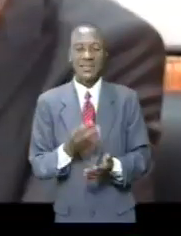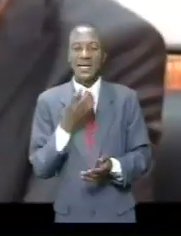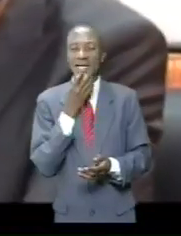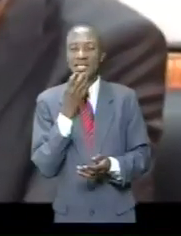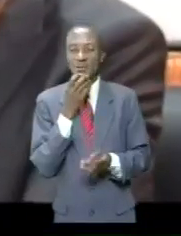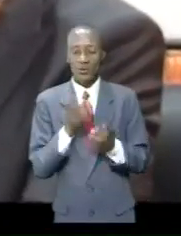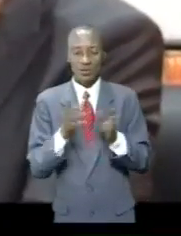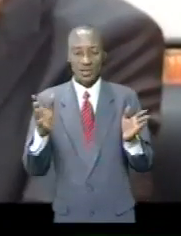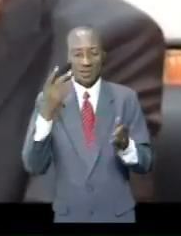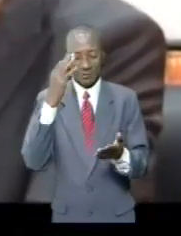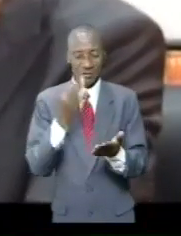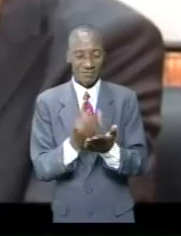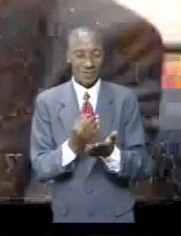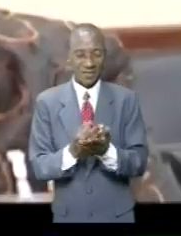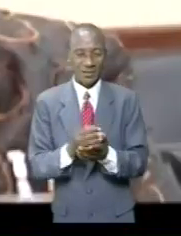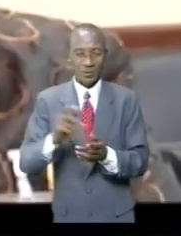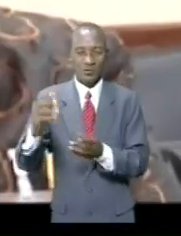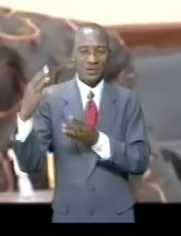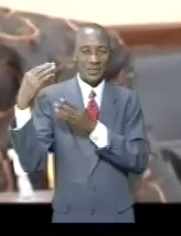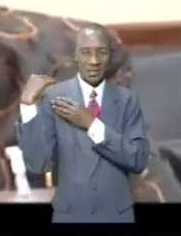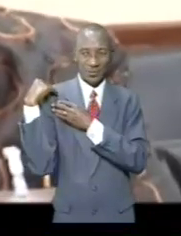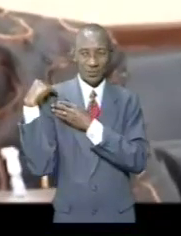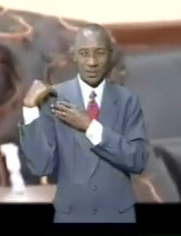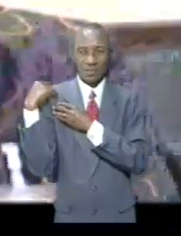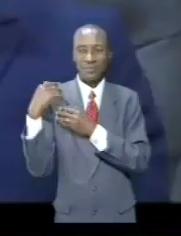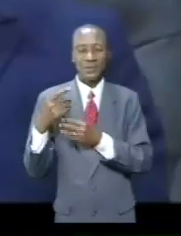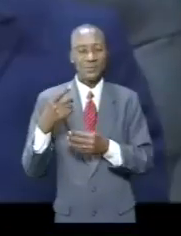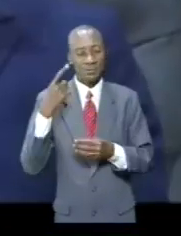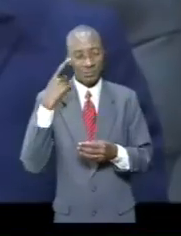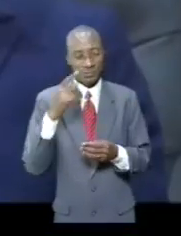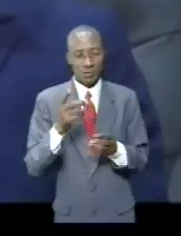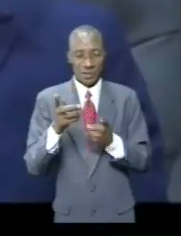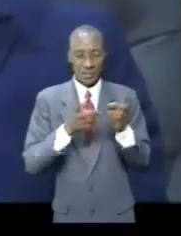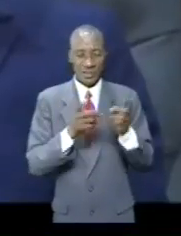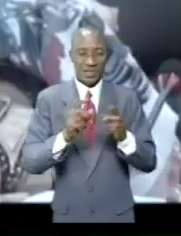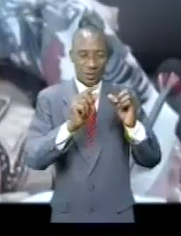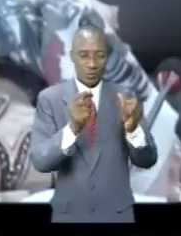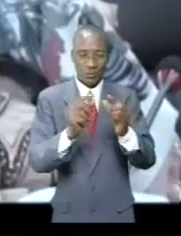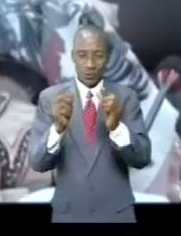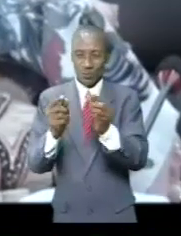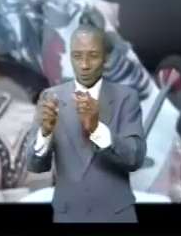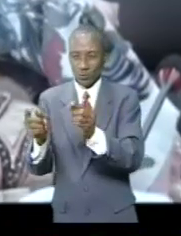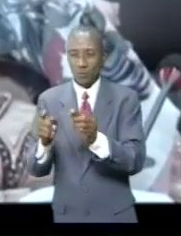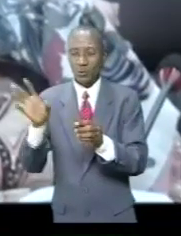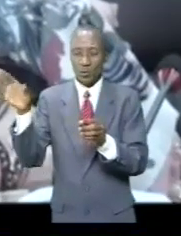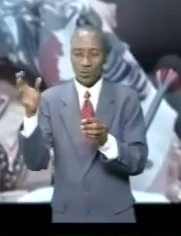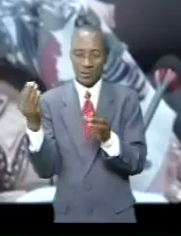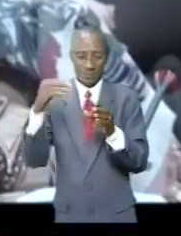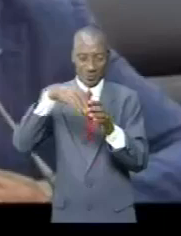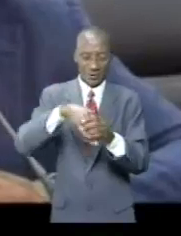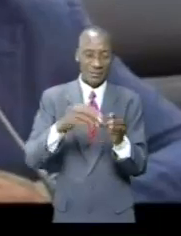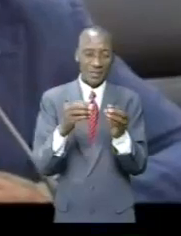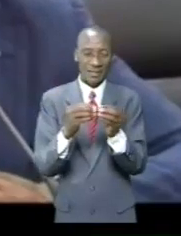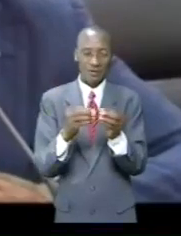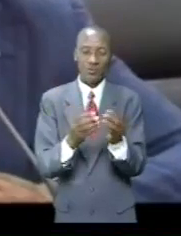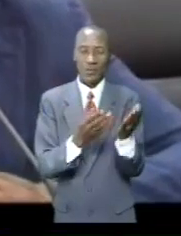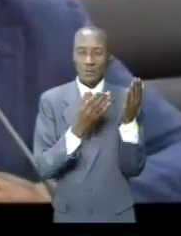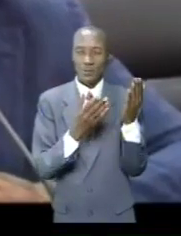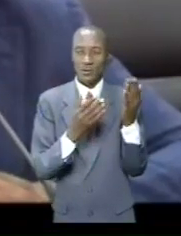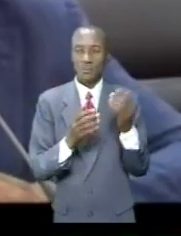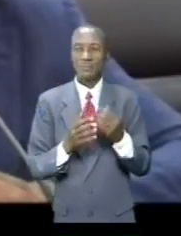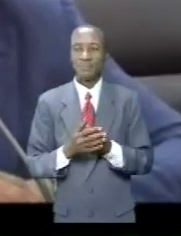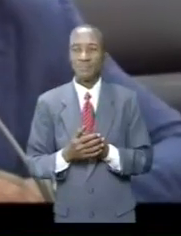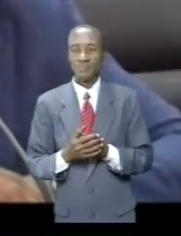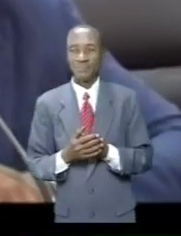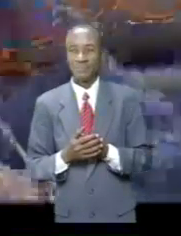qui a reçu mandat d'encadrer ces différentes régies, a été associée à cette rencontre capitale. Séléia Lagouli a insisté